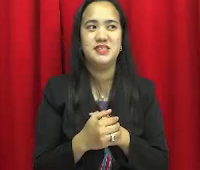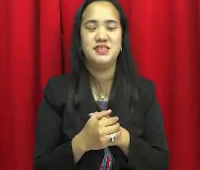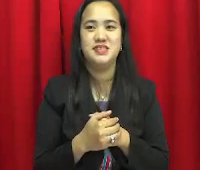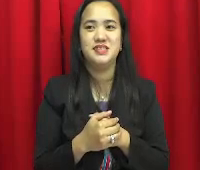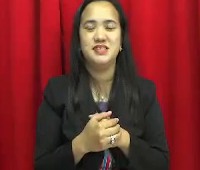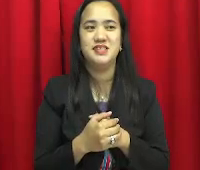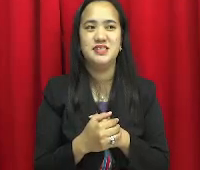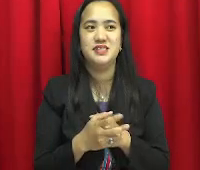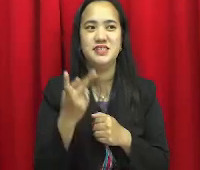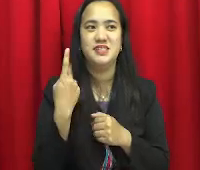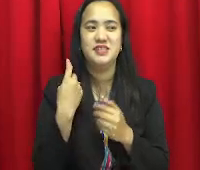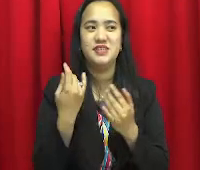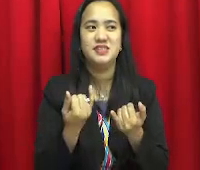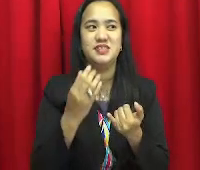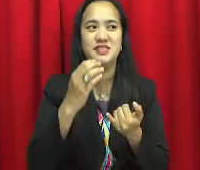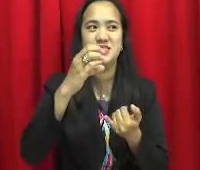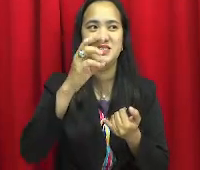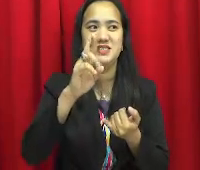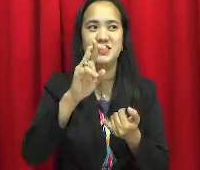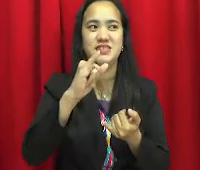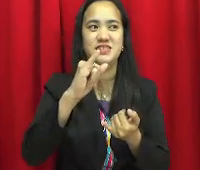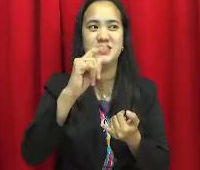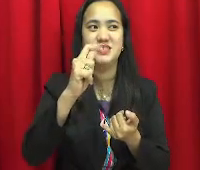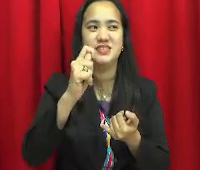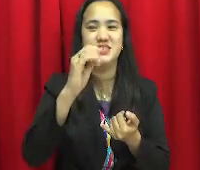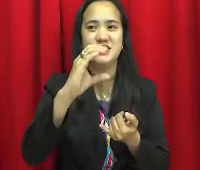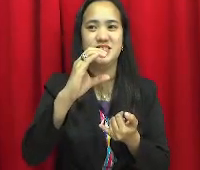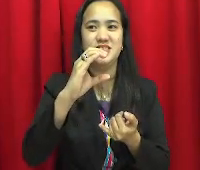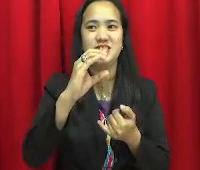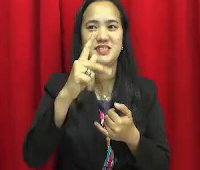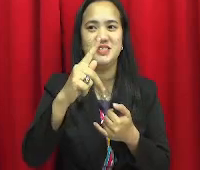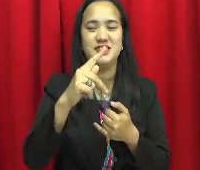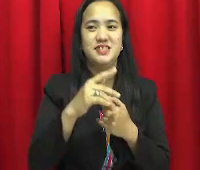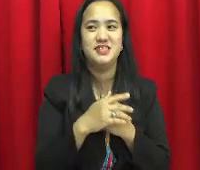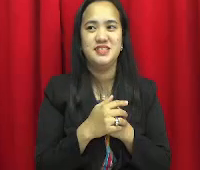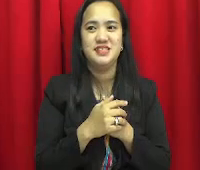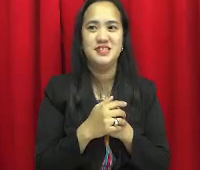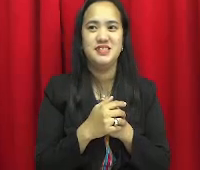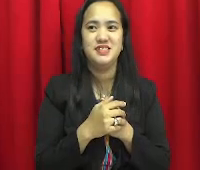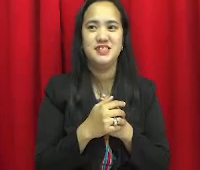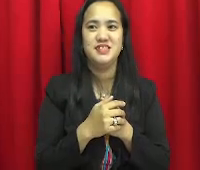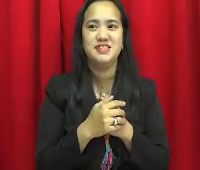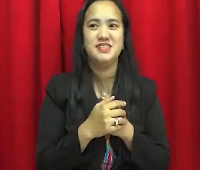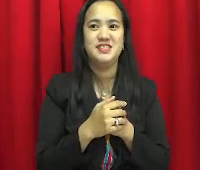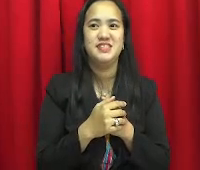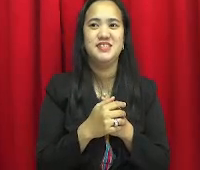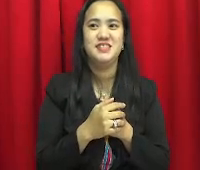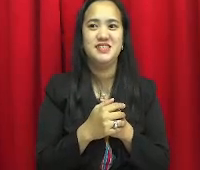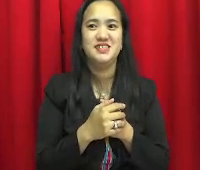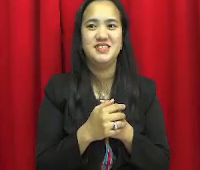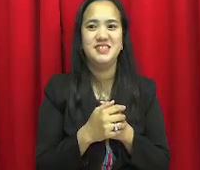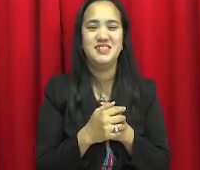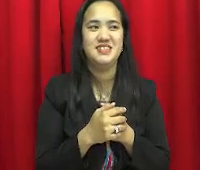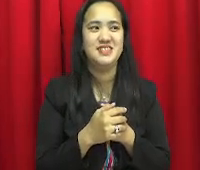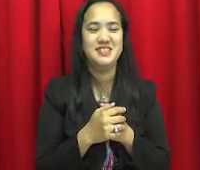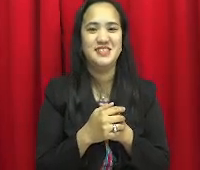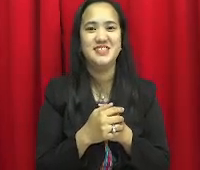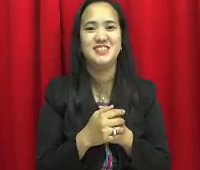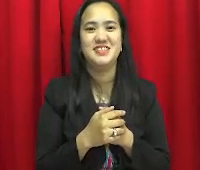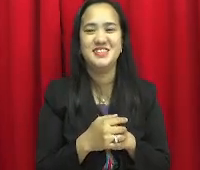Na naman to, Pastor. Patay tayo diyan. Cut and paste. Tapos ipipaste niya sa kanya.